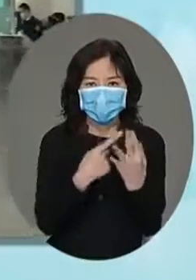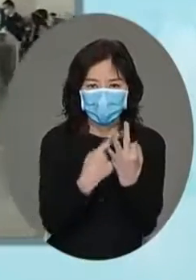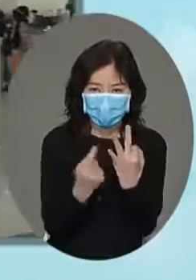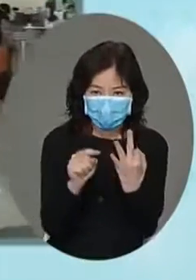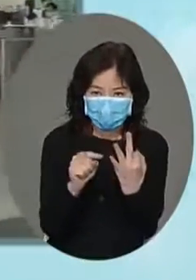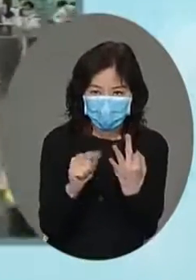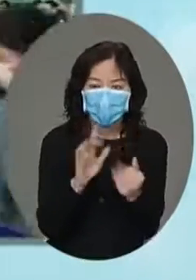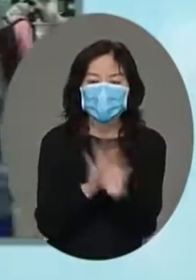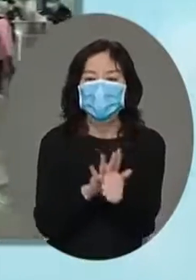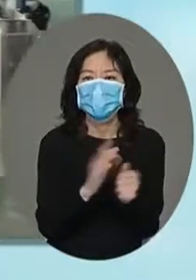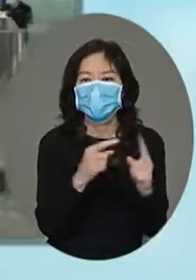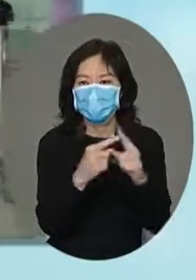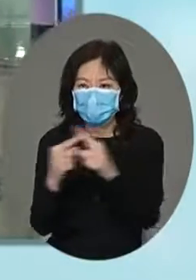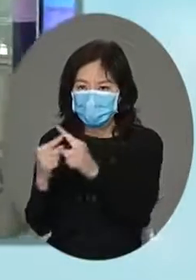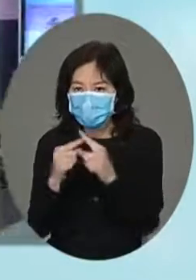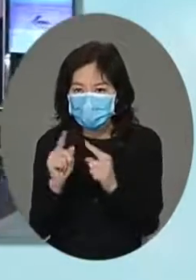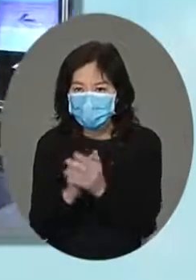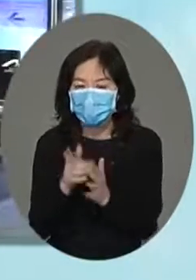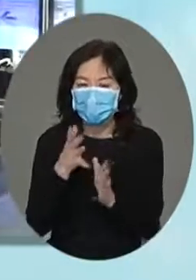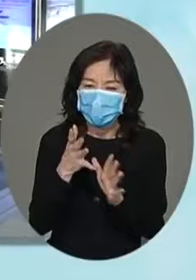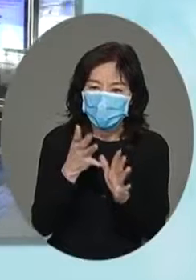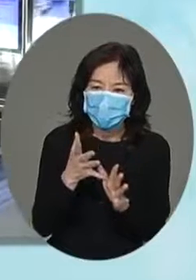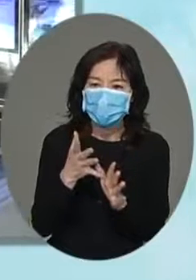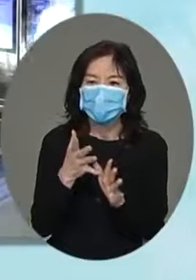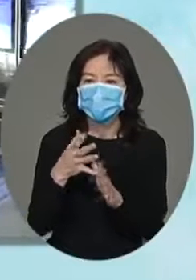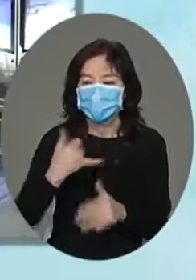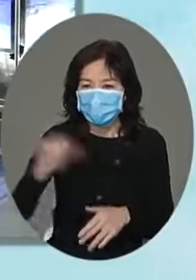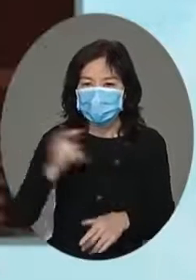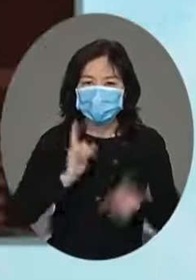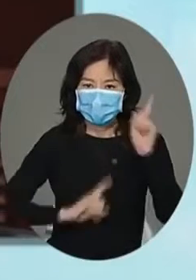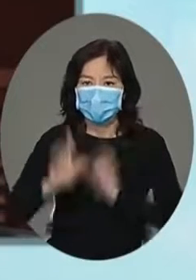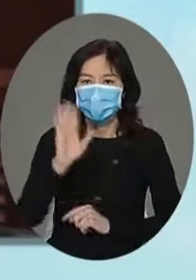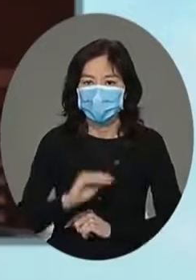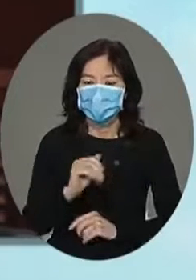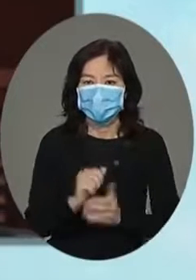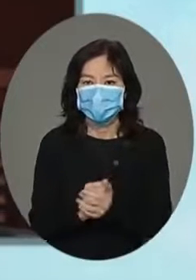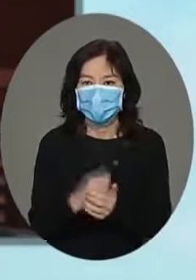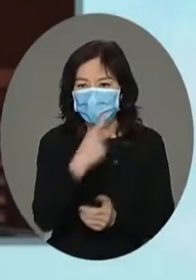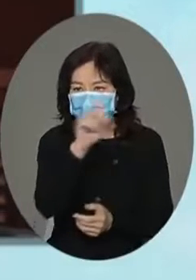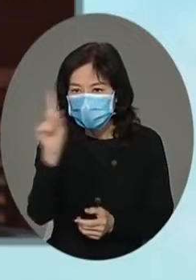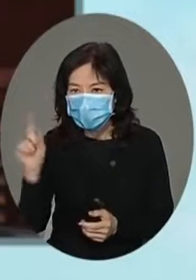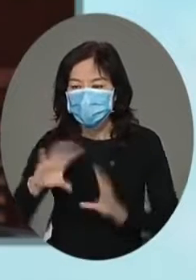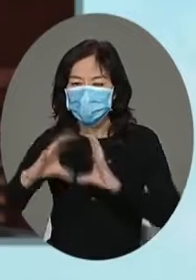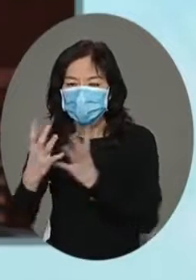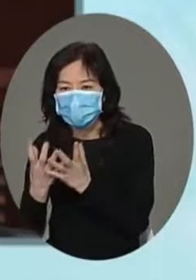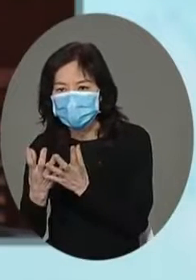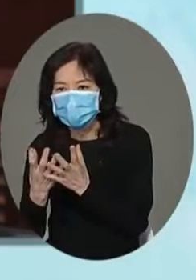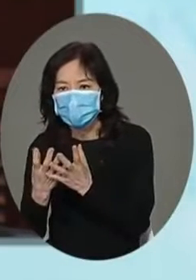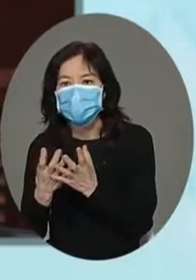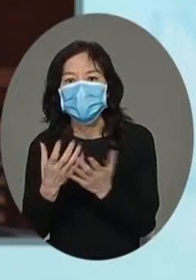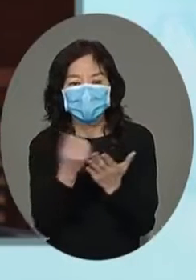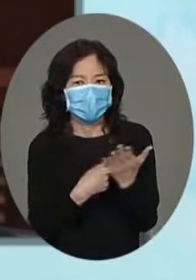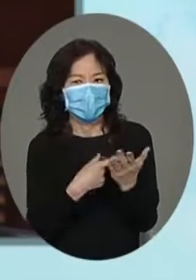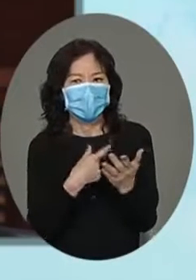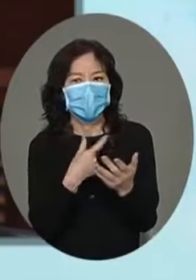31条保障香港居民的旅行和出入境自由，對於有人及團體曲意歪